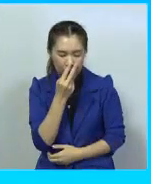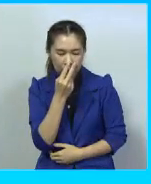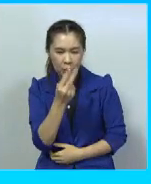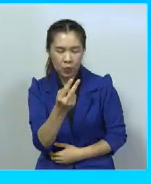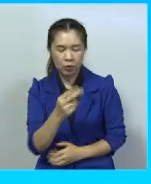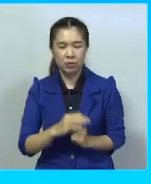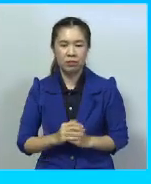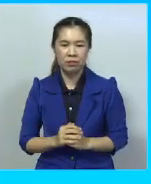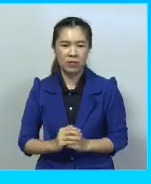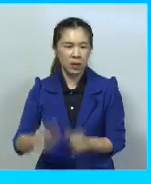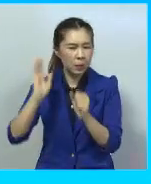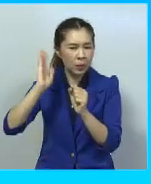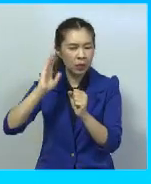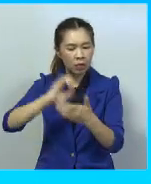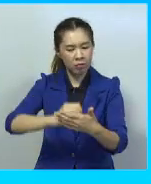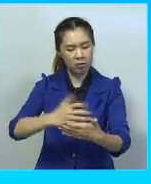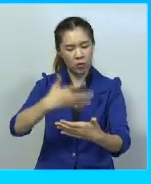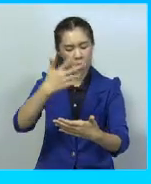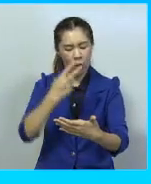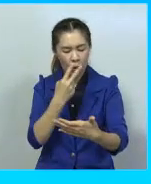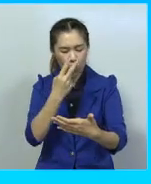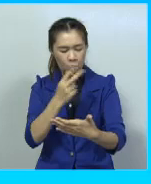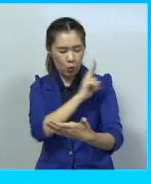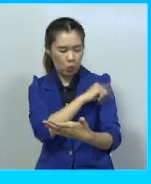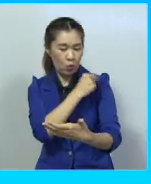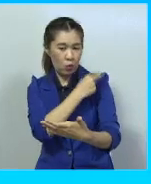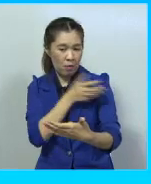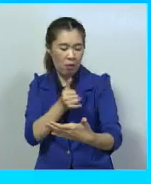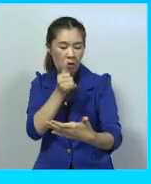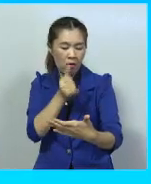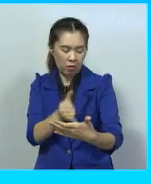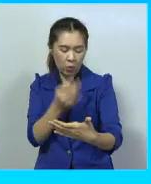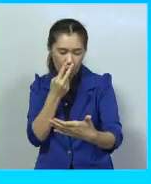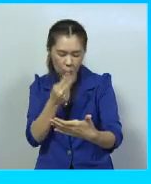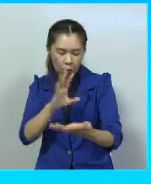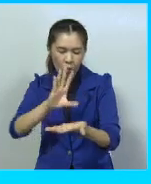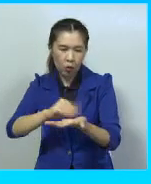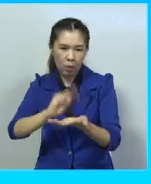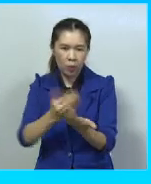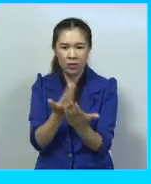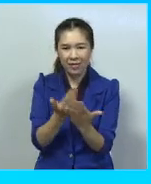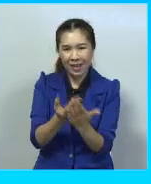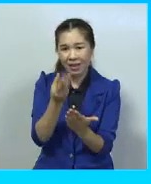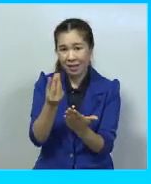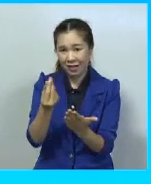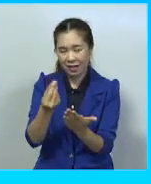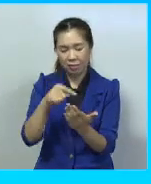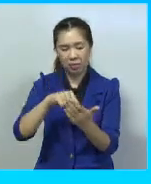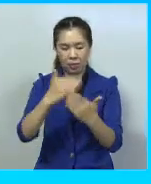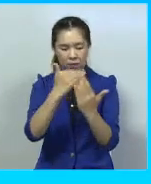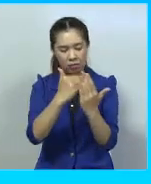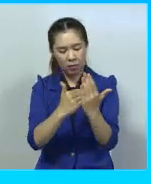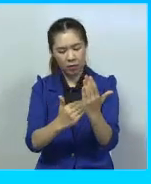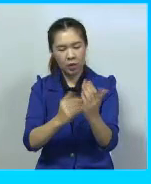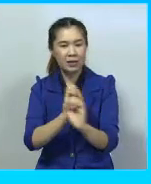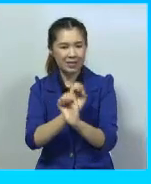าไปดูโฆษณาทาง Facebook เห็นหน้าคุณหมอบอกว่าโอ้มีความน่าเชื่อถือมีข้อมูลแล้วก็มีราคาโปรโมชั่นด้วยก็เลยตัดสินใจวางเ